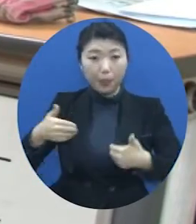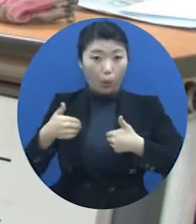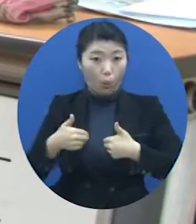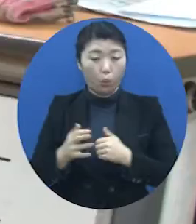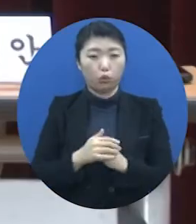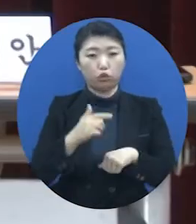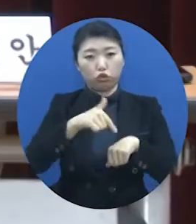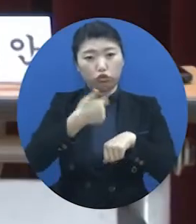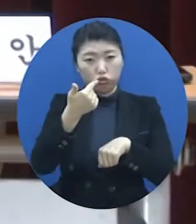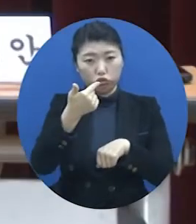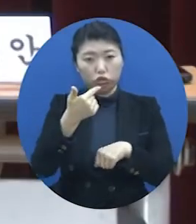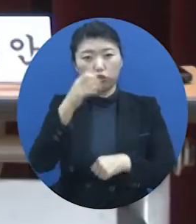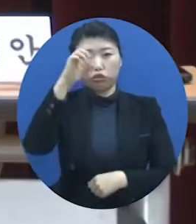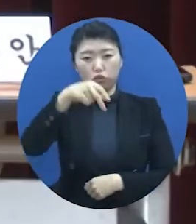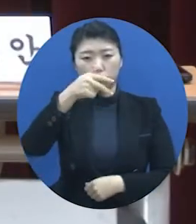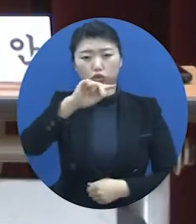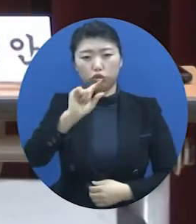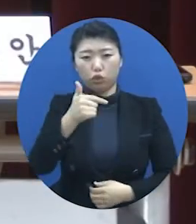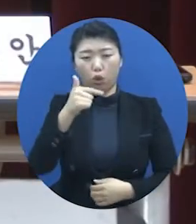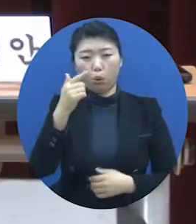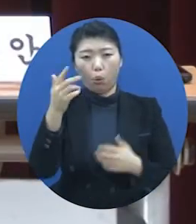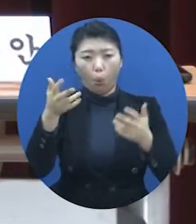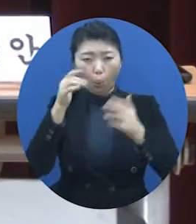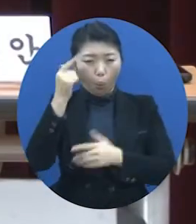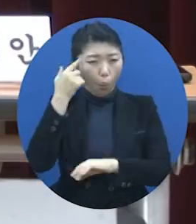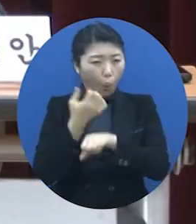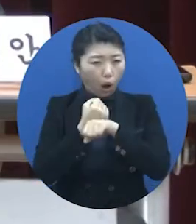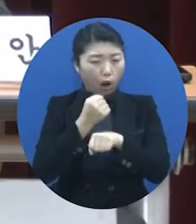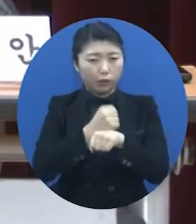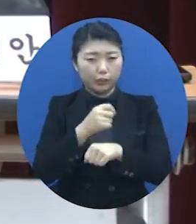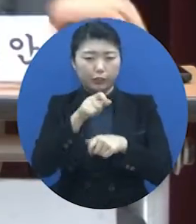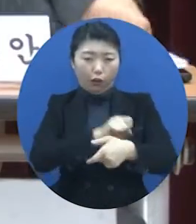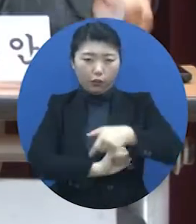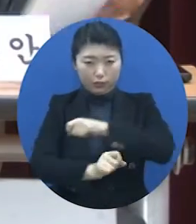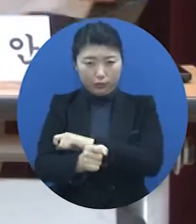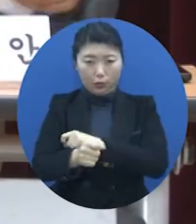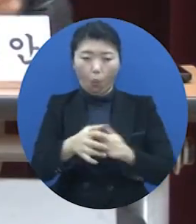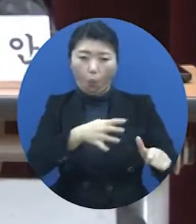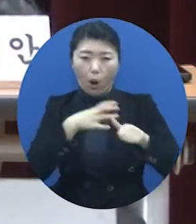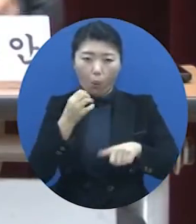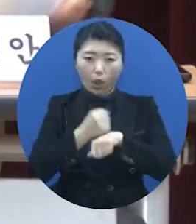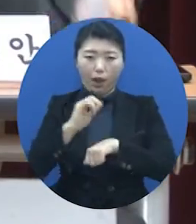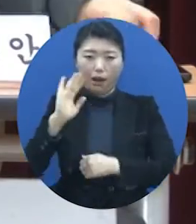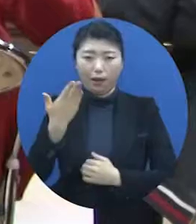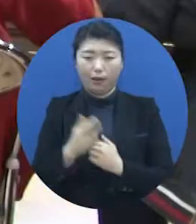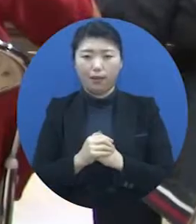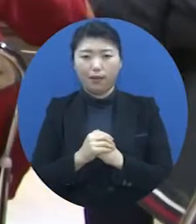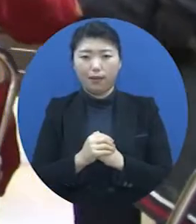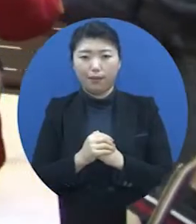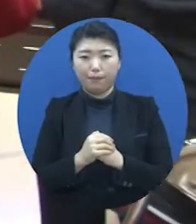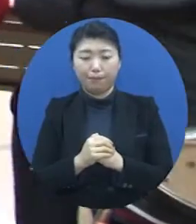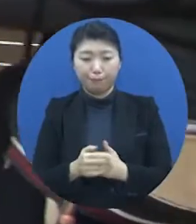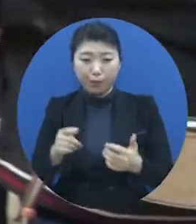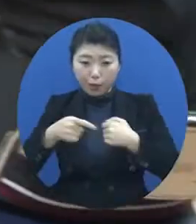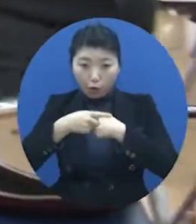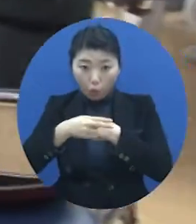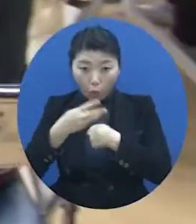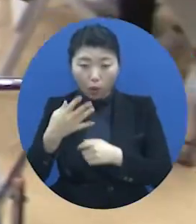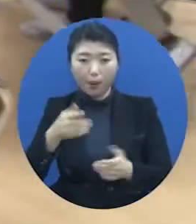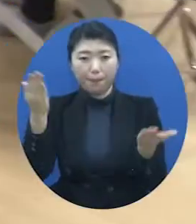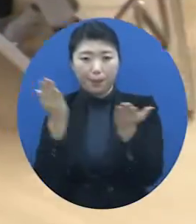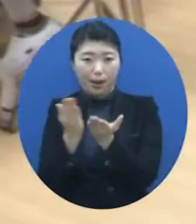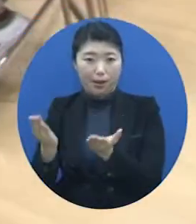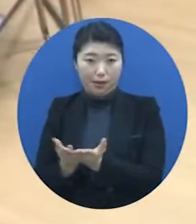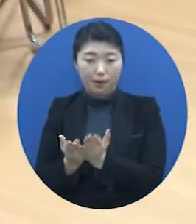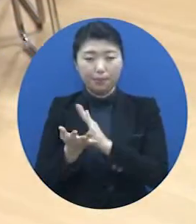필요하다. 6학년은 유전공학이 우리 생활에 적극 활용되어야 한다 등 학년 특성에 맞는